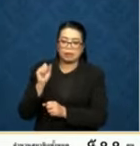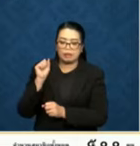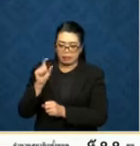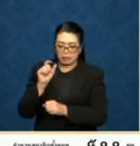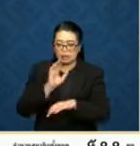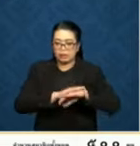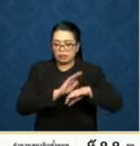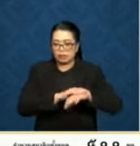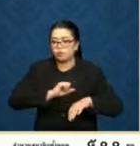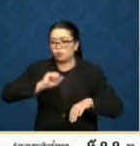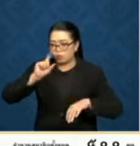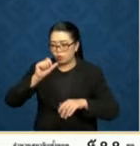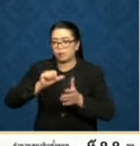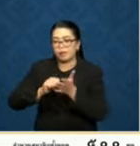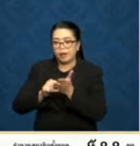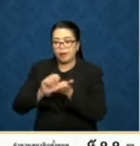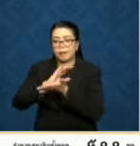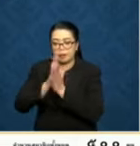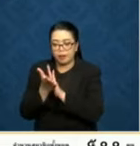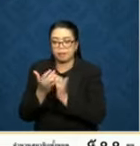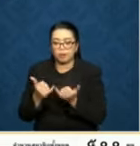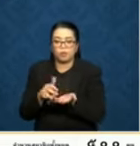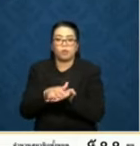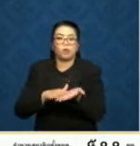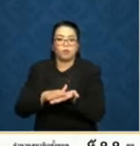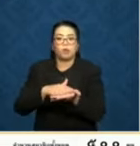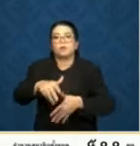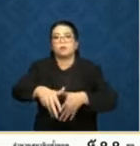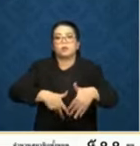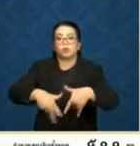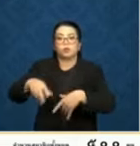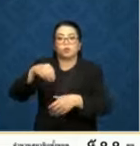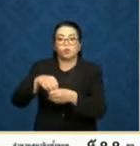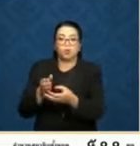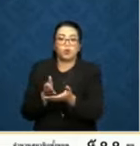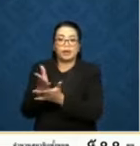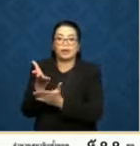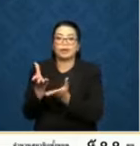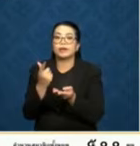FF ต้องขอภัยพี่น้ประชาช reconsiderVer.